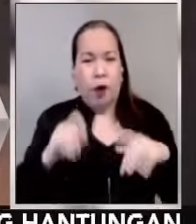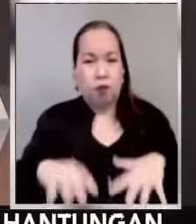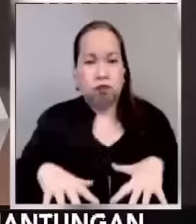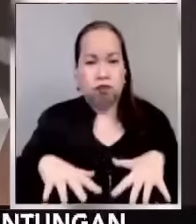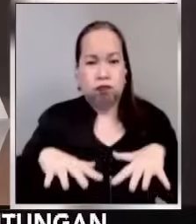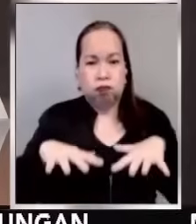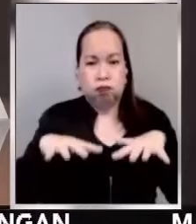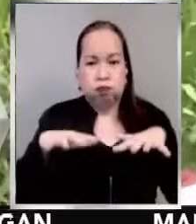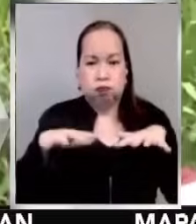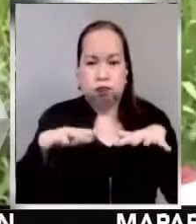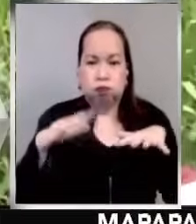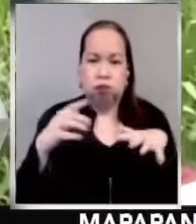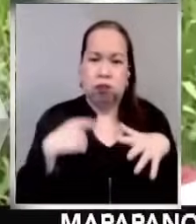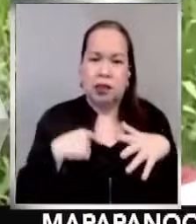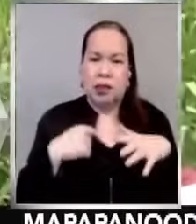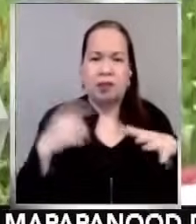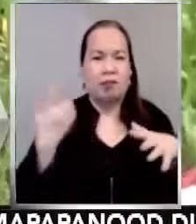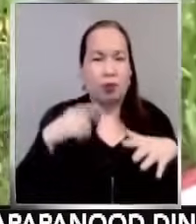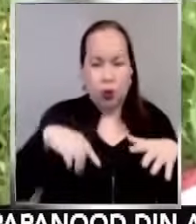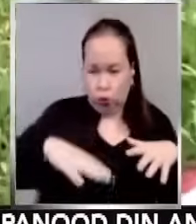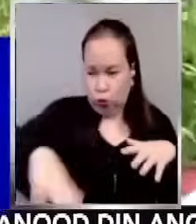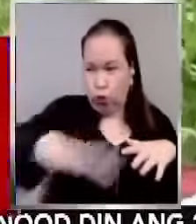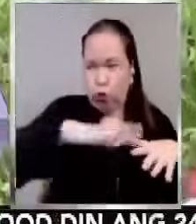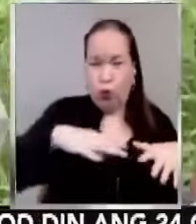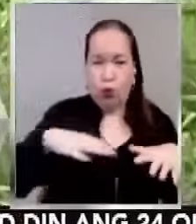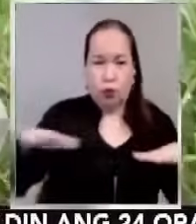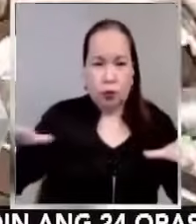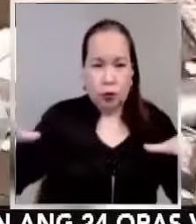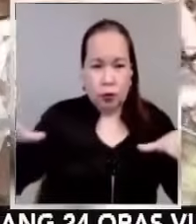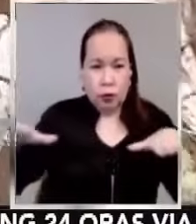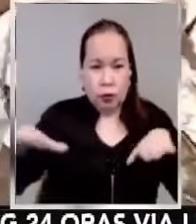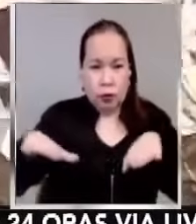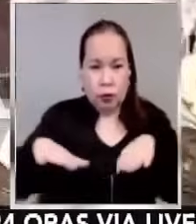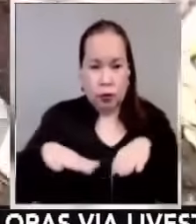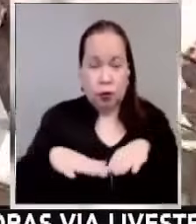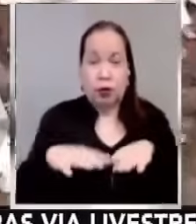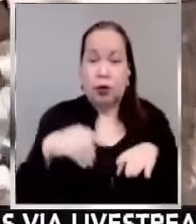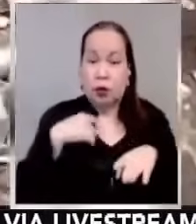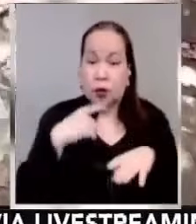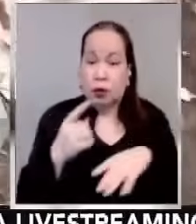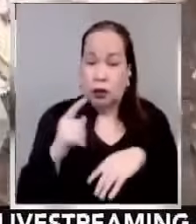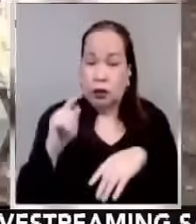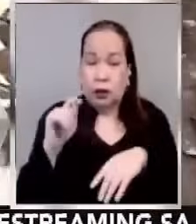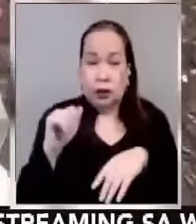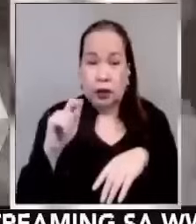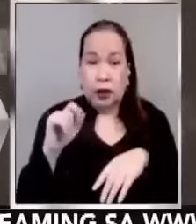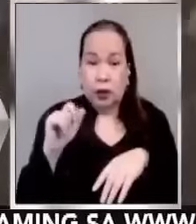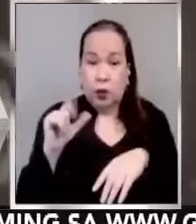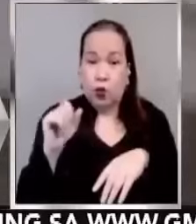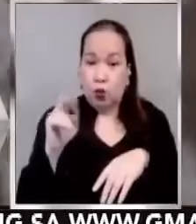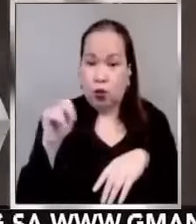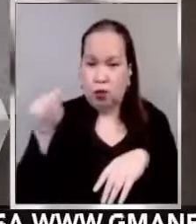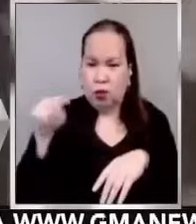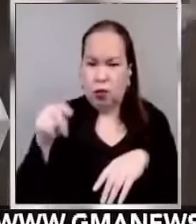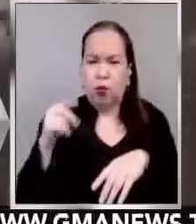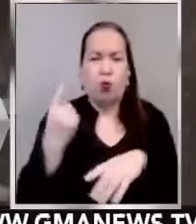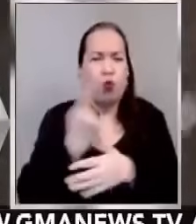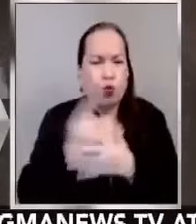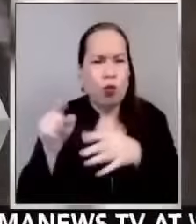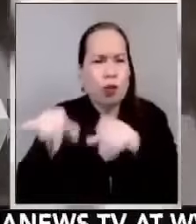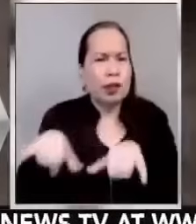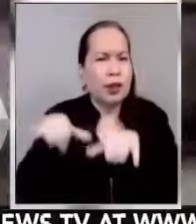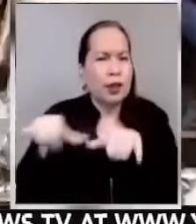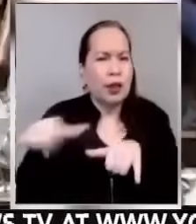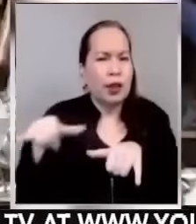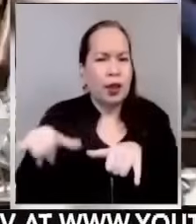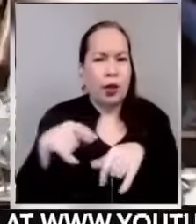mababa itong lugar na to. Ang bahaging ito ng Barangay Tatalon, isang linggo na rin binabaha dahil sa mga pag-ulan. Meron nang ang nagkaalipo